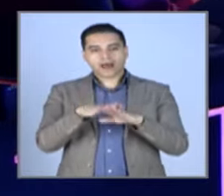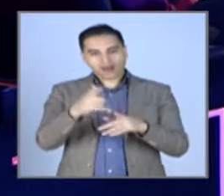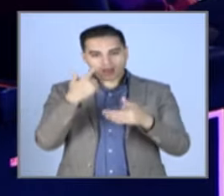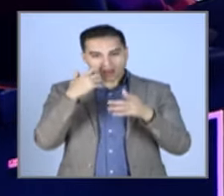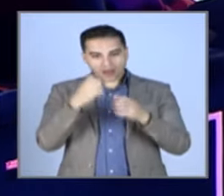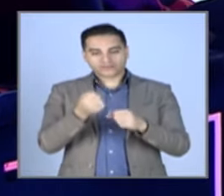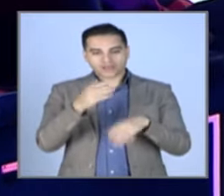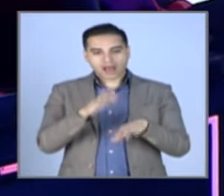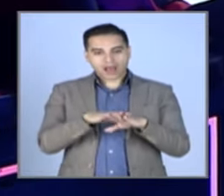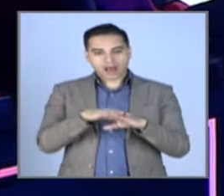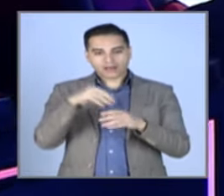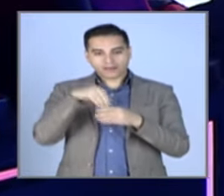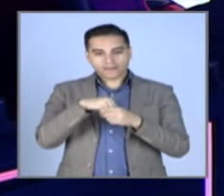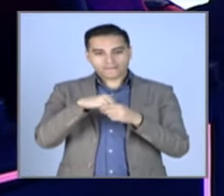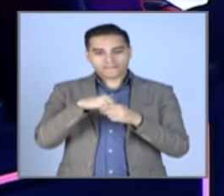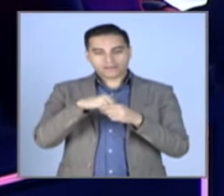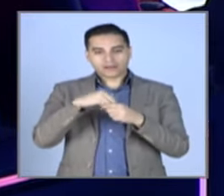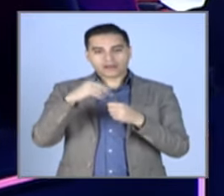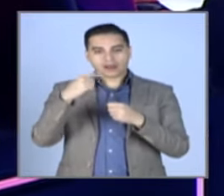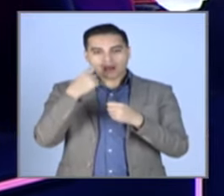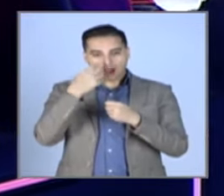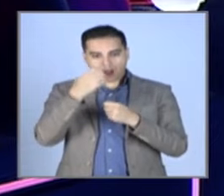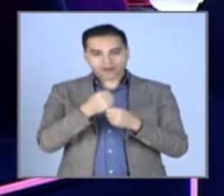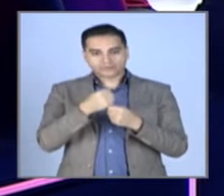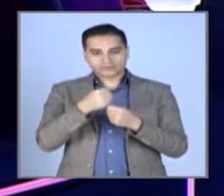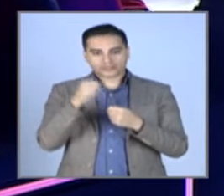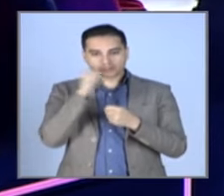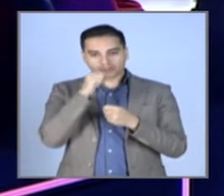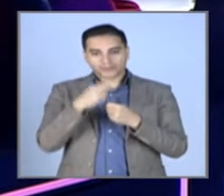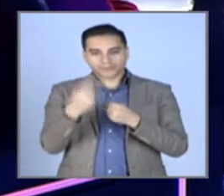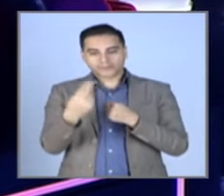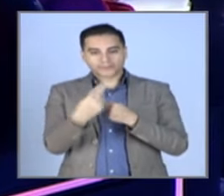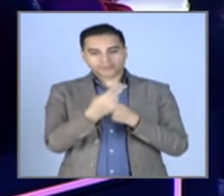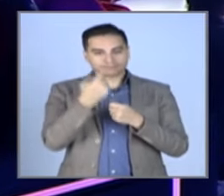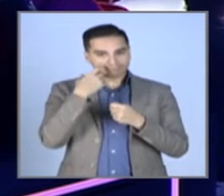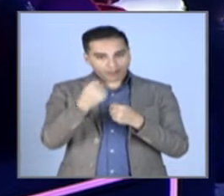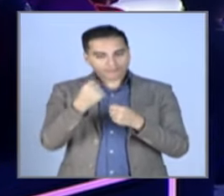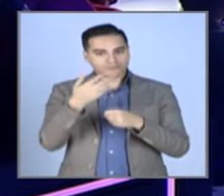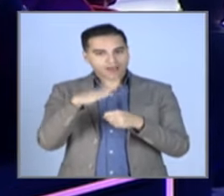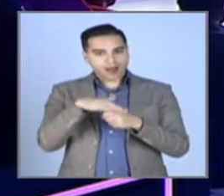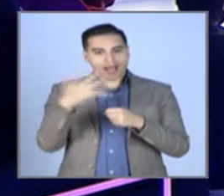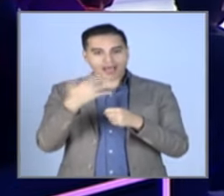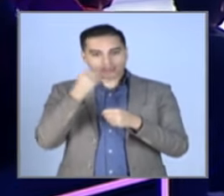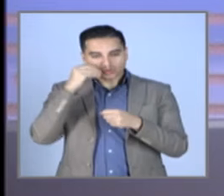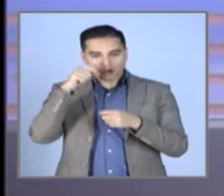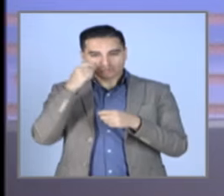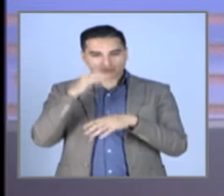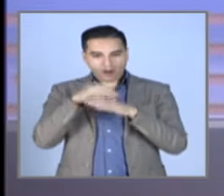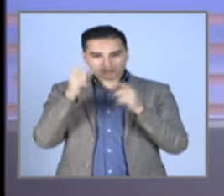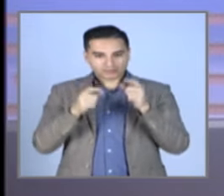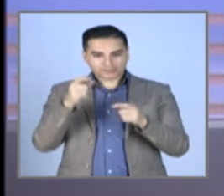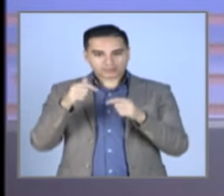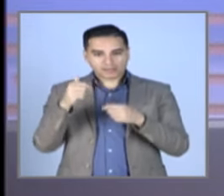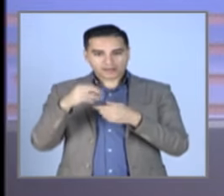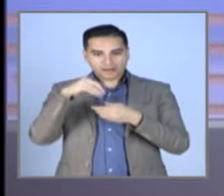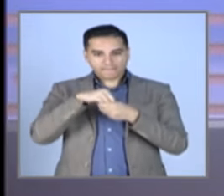يهتموا بأمن المعلومات. المعلومات بقت هي البترول في الزمن ده، وبالنسبة لكل واحد أمن يعني البني آدم بقى